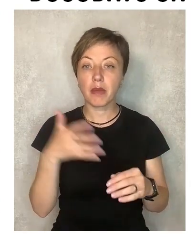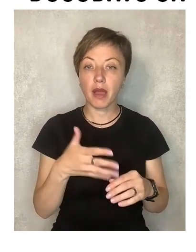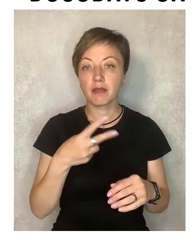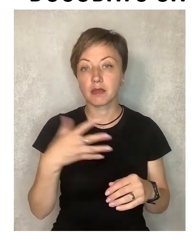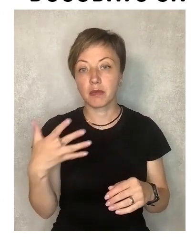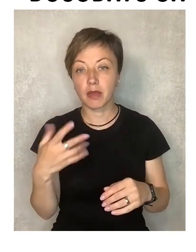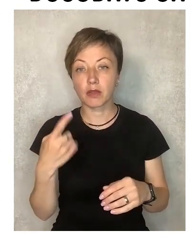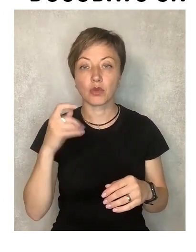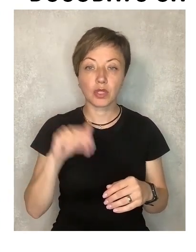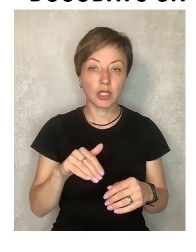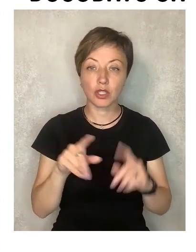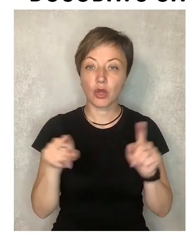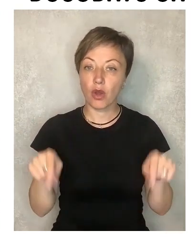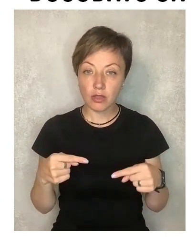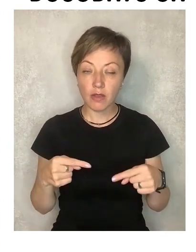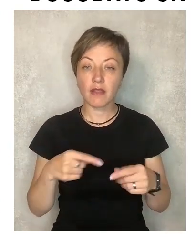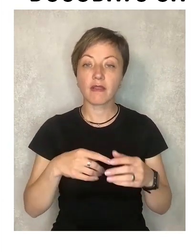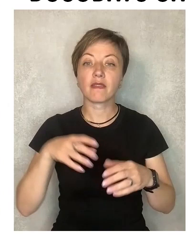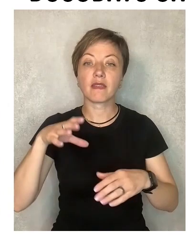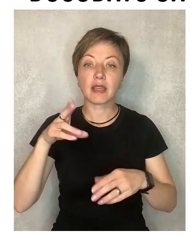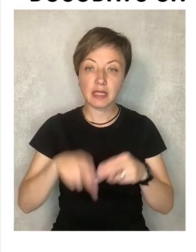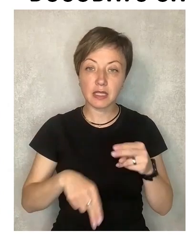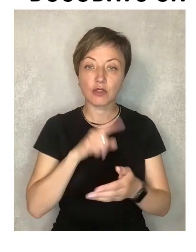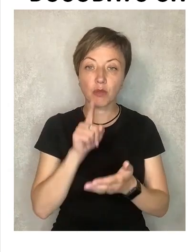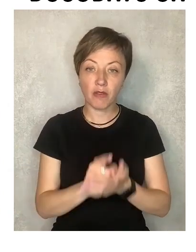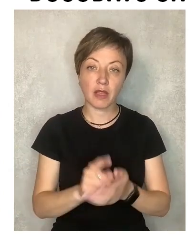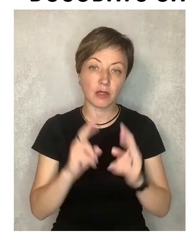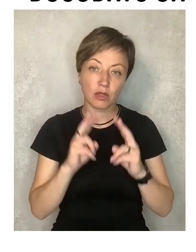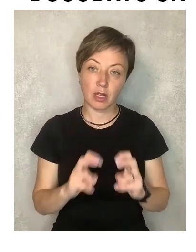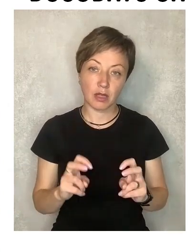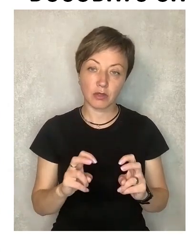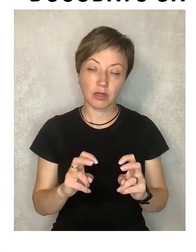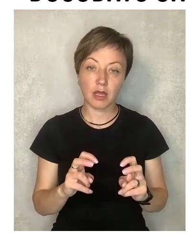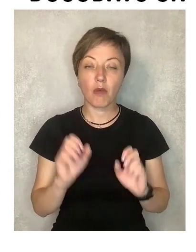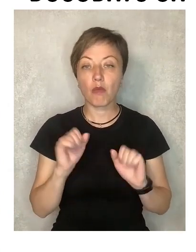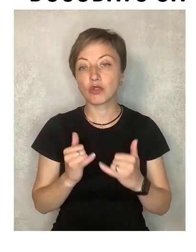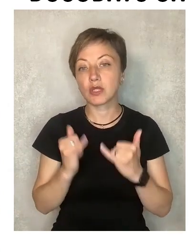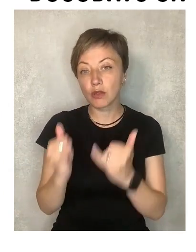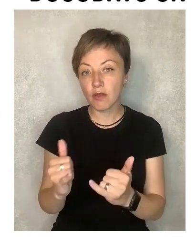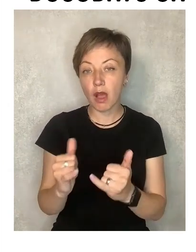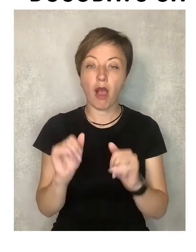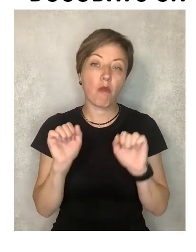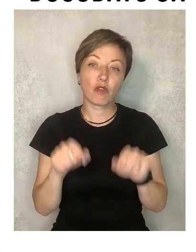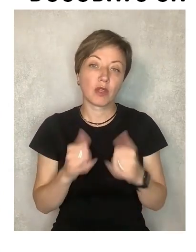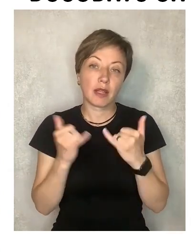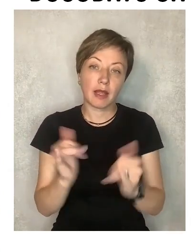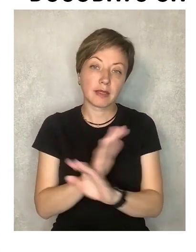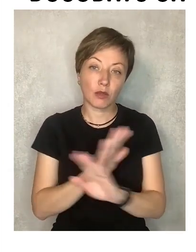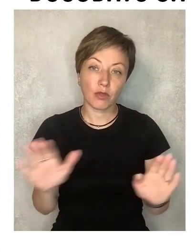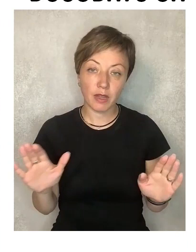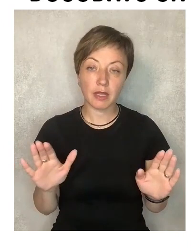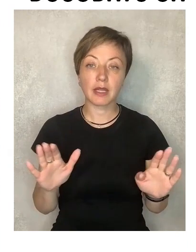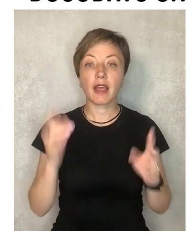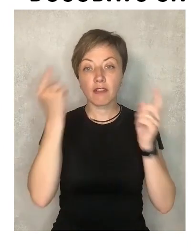тисяч не організували, в кінці її зобов'язані тільки розглянути. Можуть задовільнити, можуть не задовільнити. Тому от в інформаційних